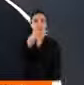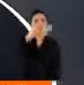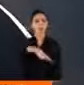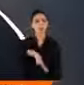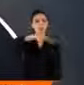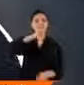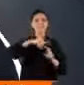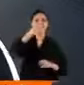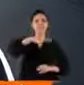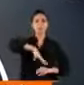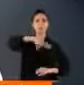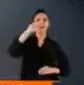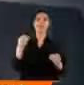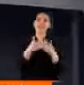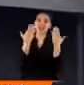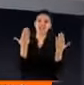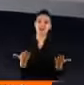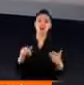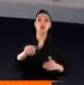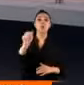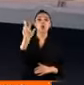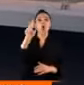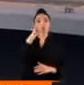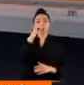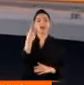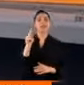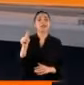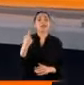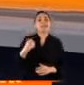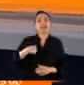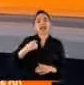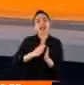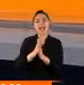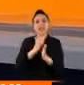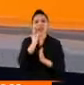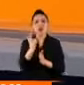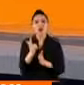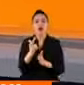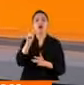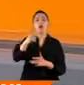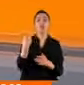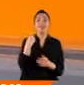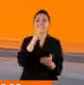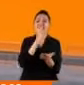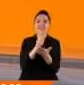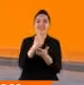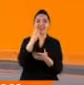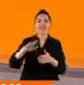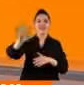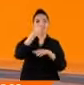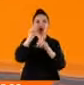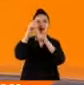Haberin merkezinden, ATV Haber Merkezi'nden iyi akşamlar. Bugün 30 Mart 2021 Salı. Güne yeni kararlarla uyandık. Dün tüm